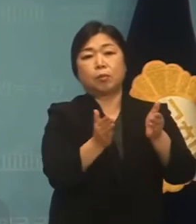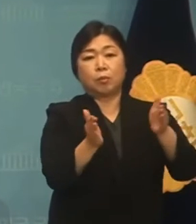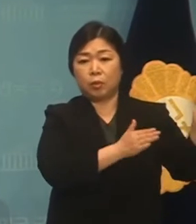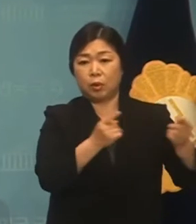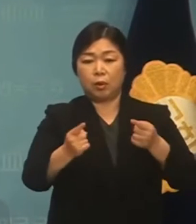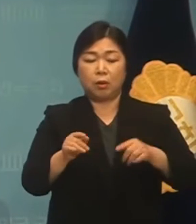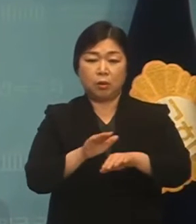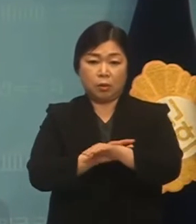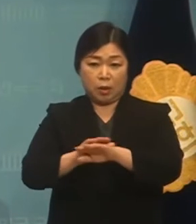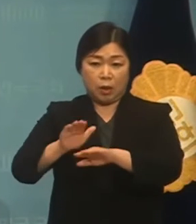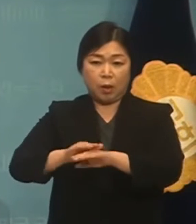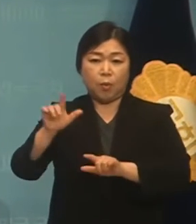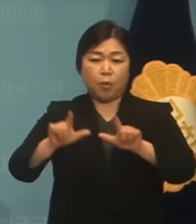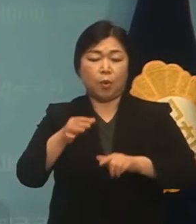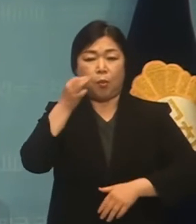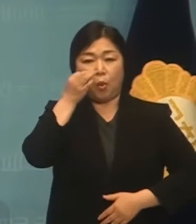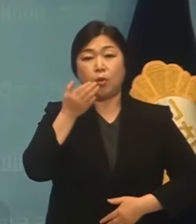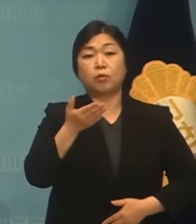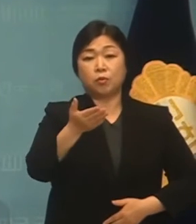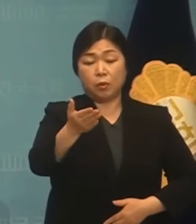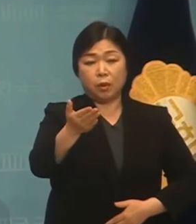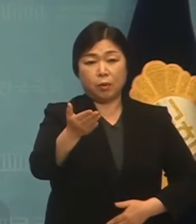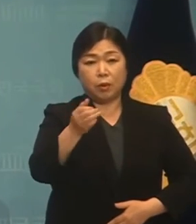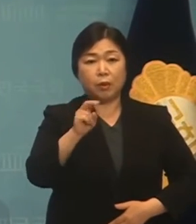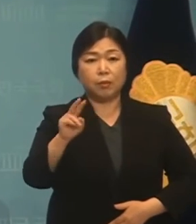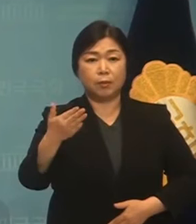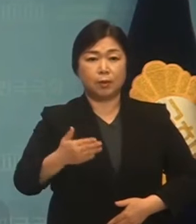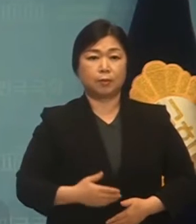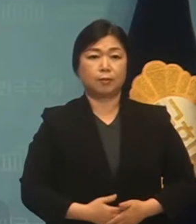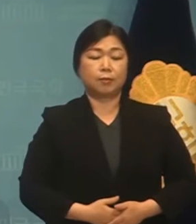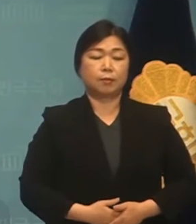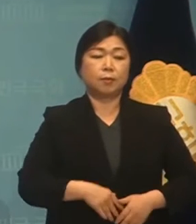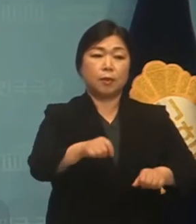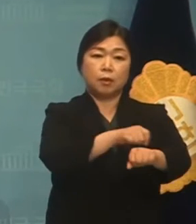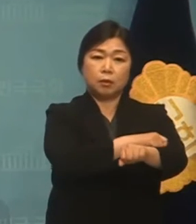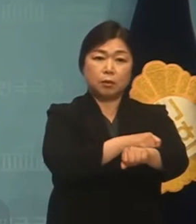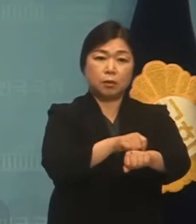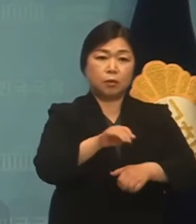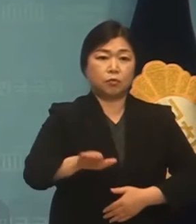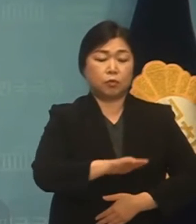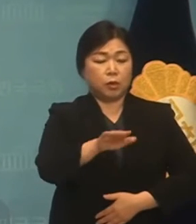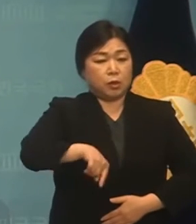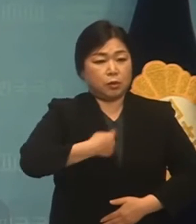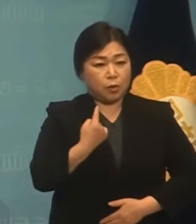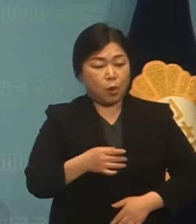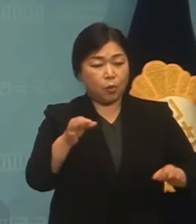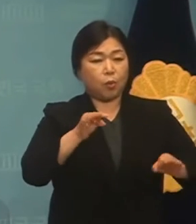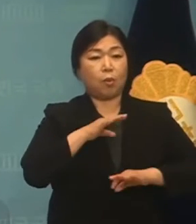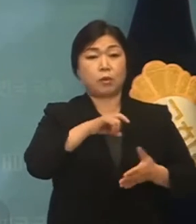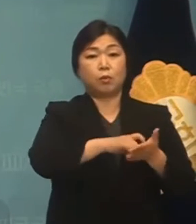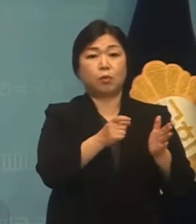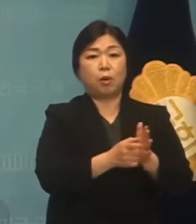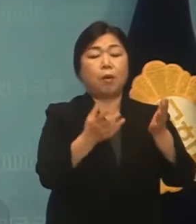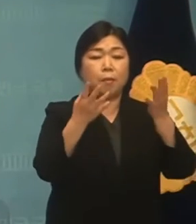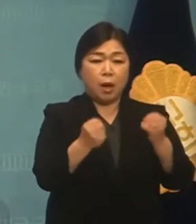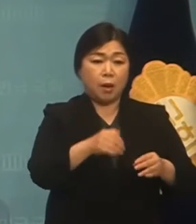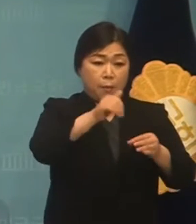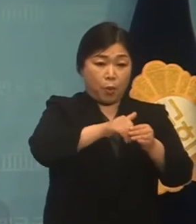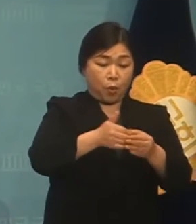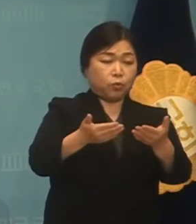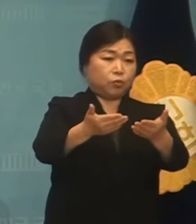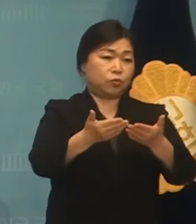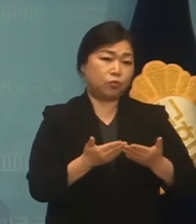잘할 수 있는 모습을 국민에게 보여주어야만 합니다. 특히 우리 스스로도 놀랄 만큼 많은